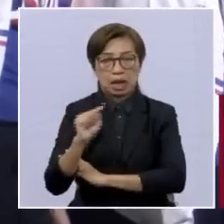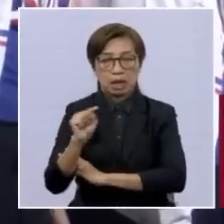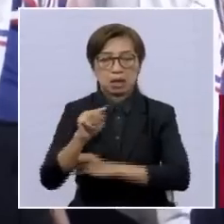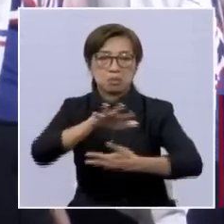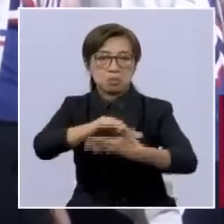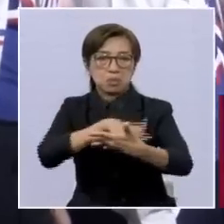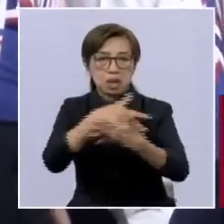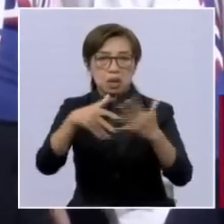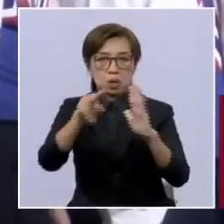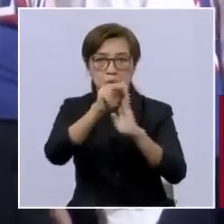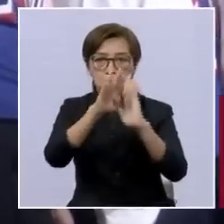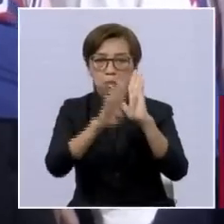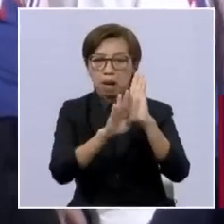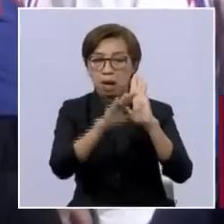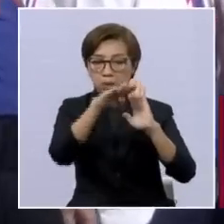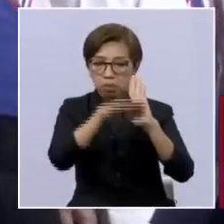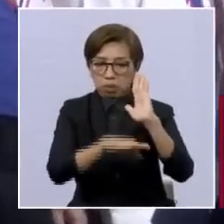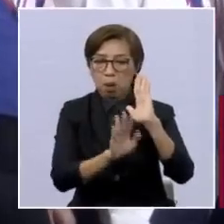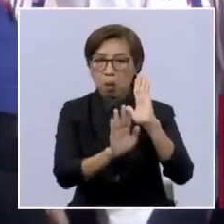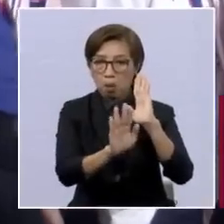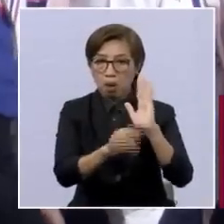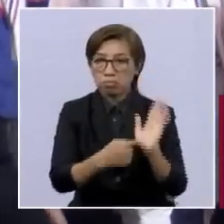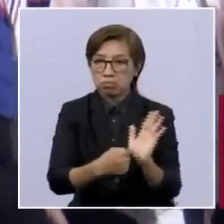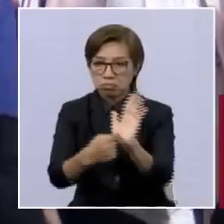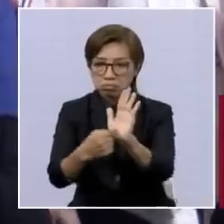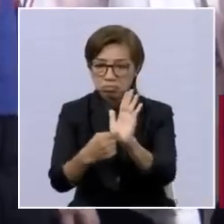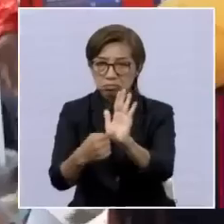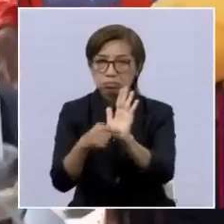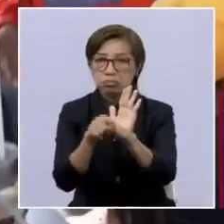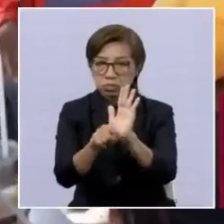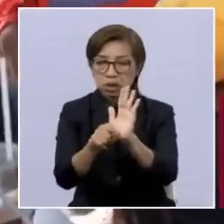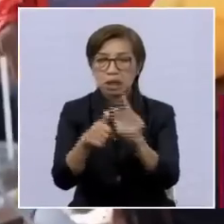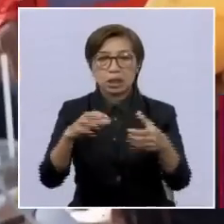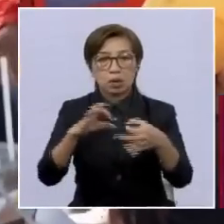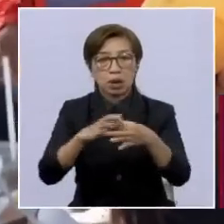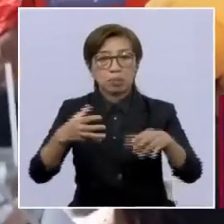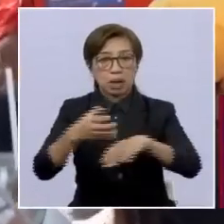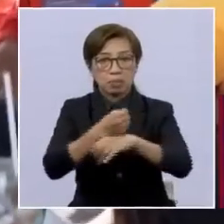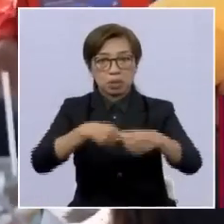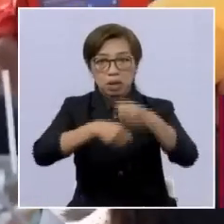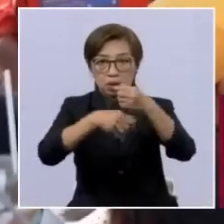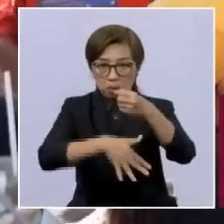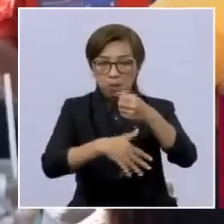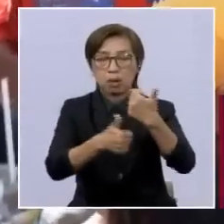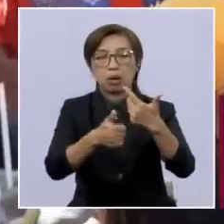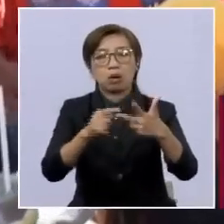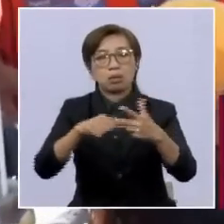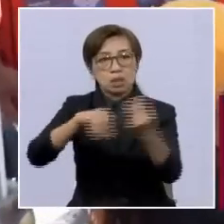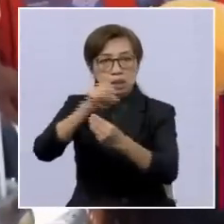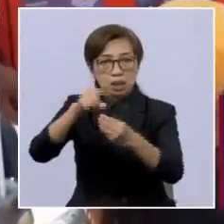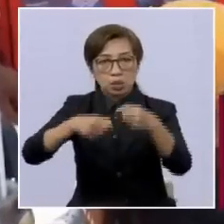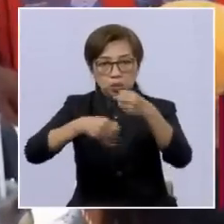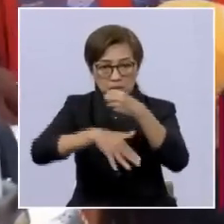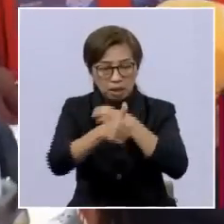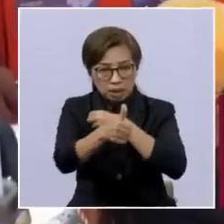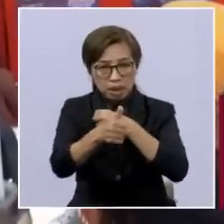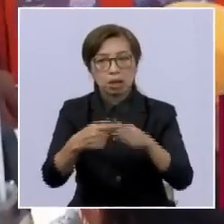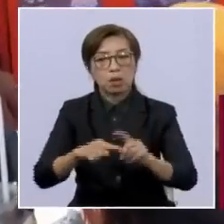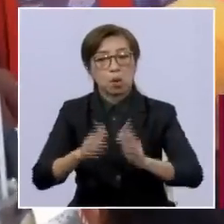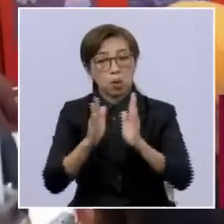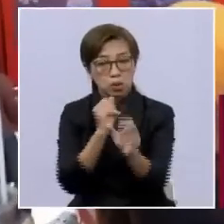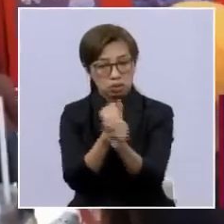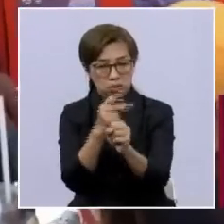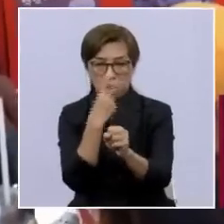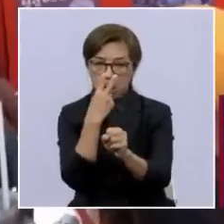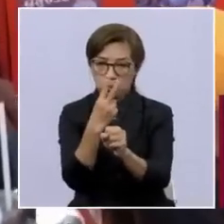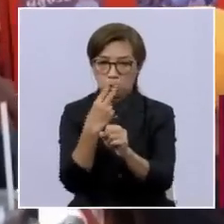ยบายข้อเสนอในเชิงโครงสร้างสำคัญโครงสร้างพักการเมืองนะคะโครงสร้างทางเศรษฐกิจแล้วก็มีภาพลักษณ์ของคนรุ่นใหม่ด้วย